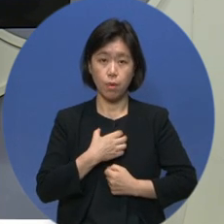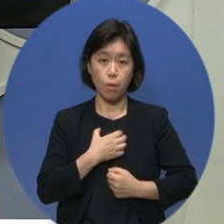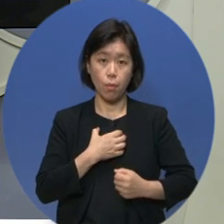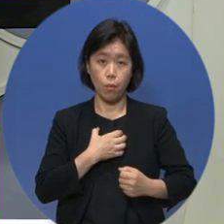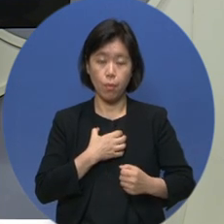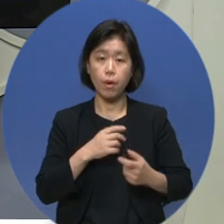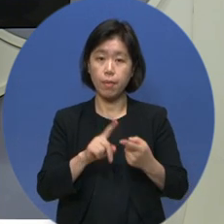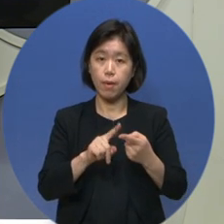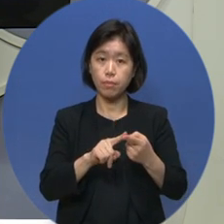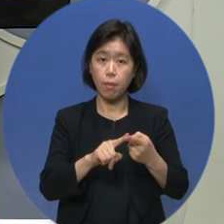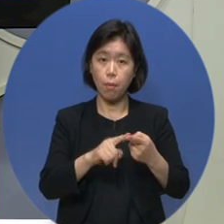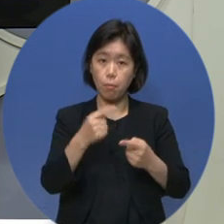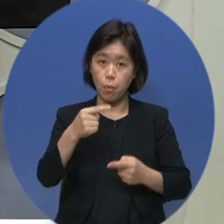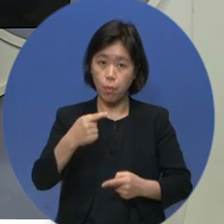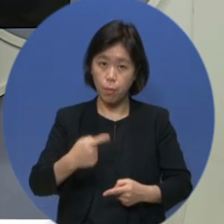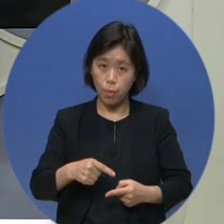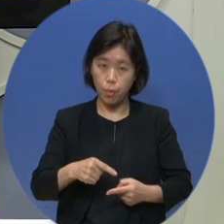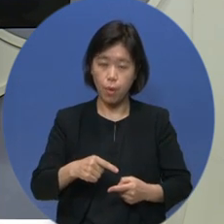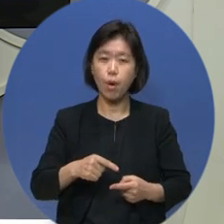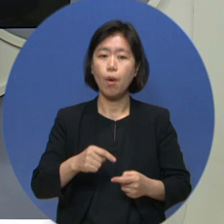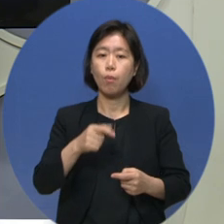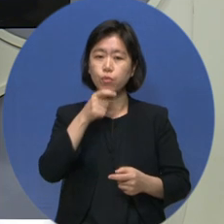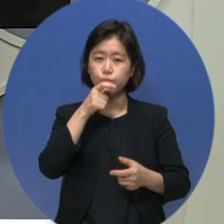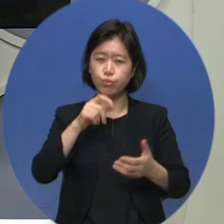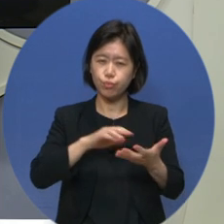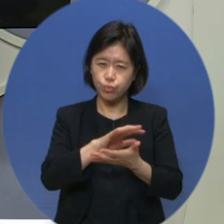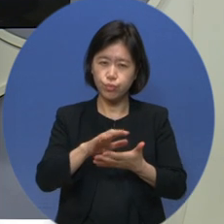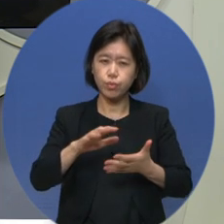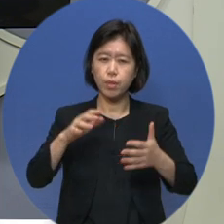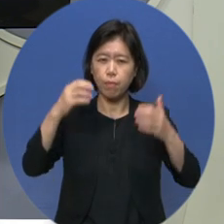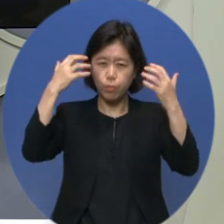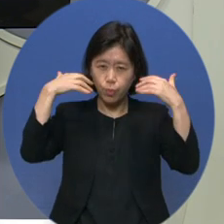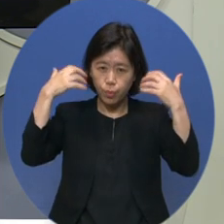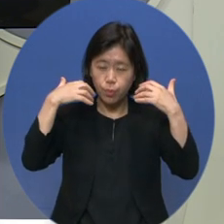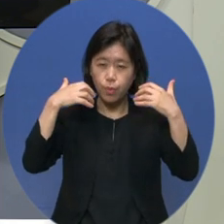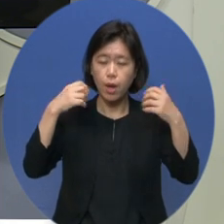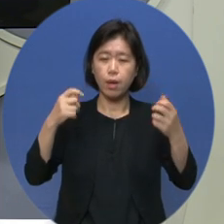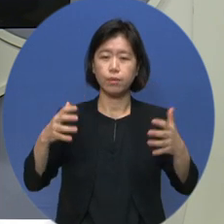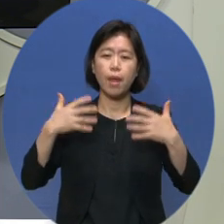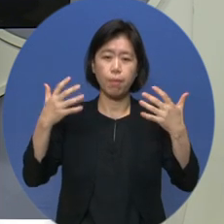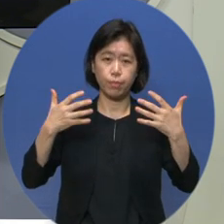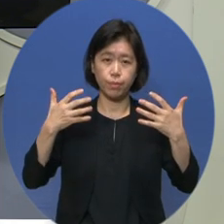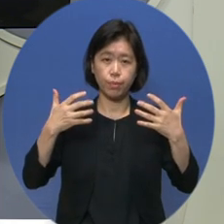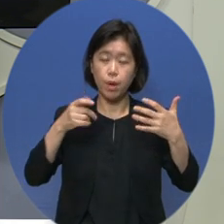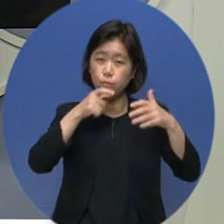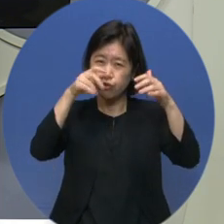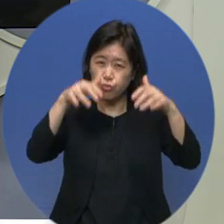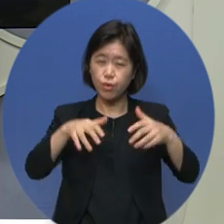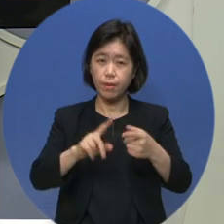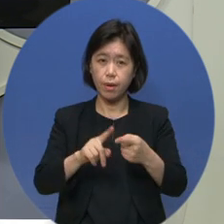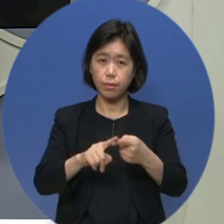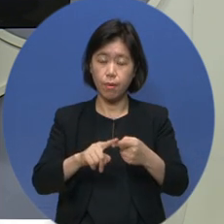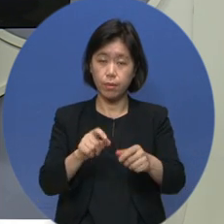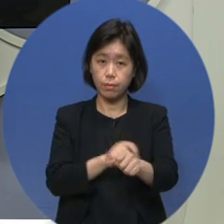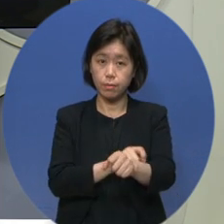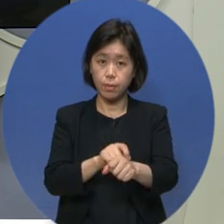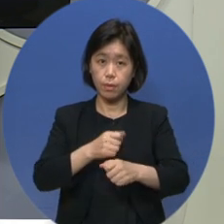물놀이 태풍 호우 를 선정하고 피해 예방을 위해 국민에게 각별한 주의를 요청했습니다